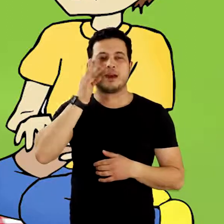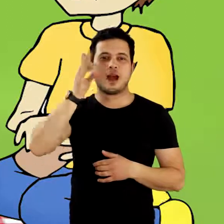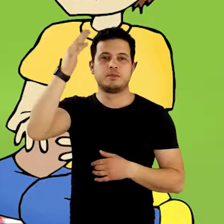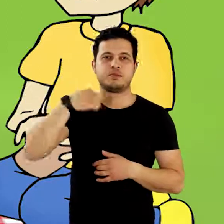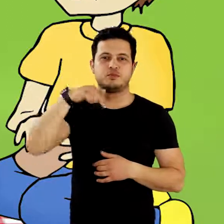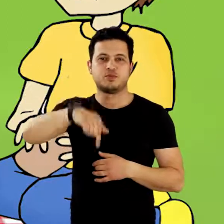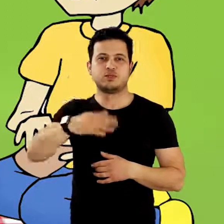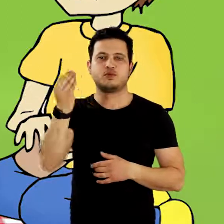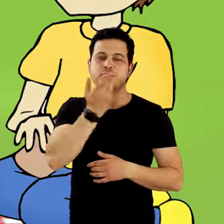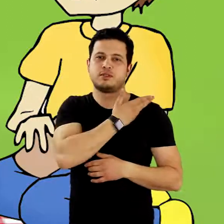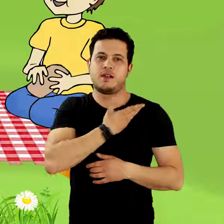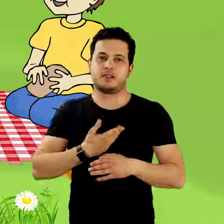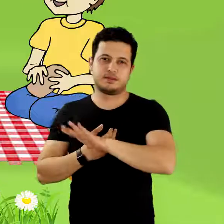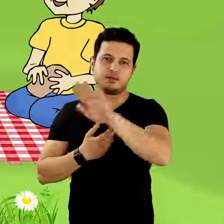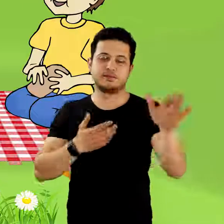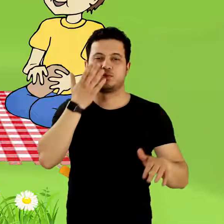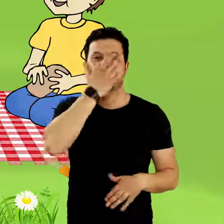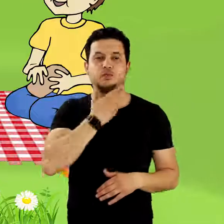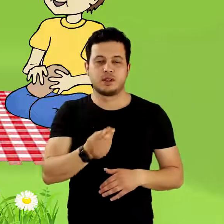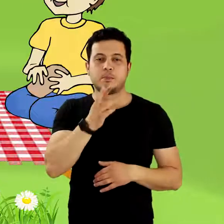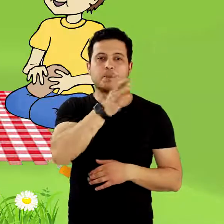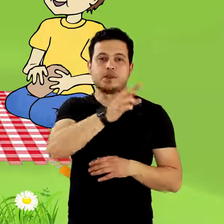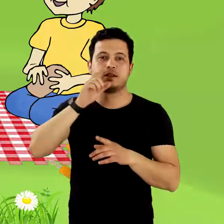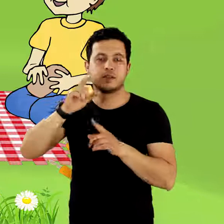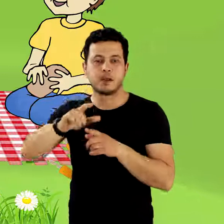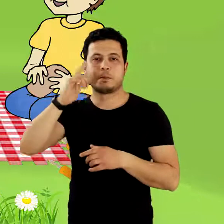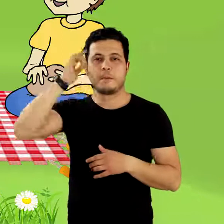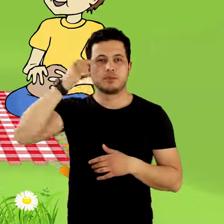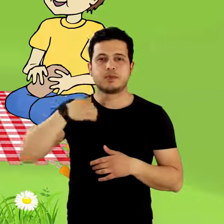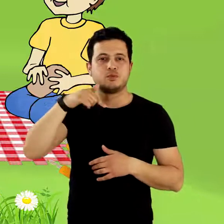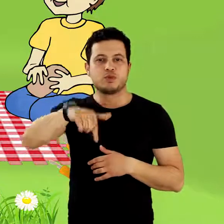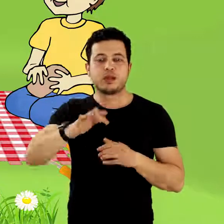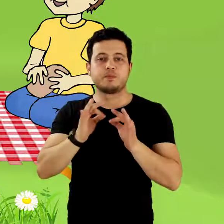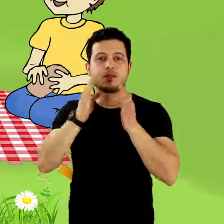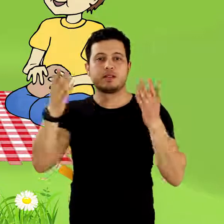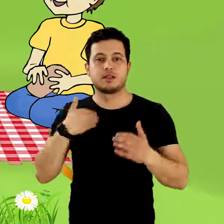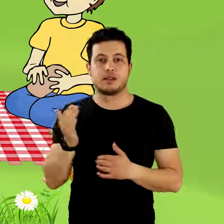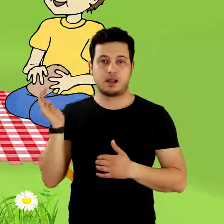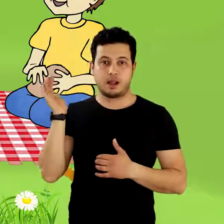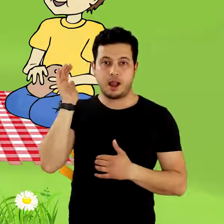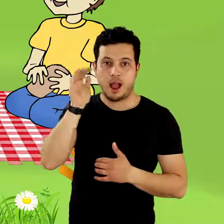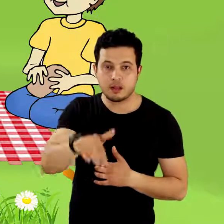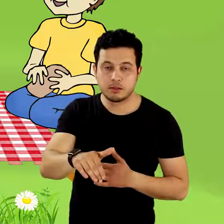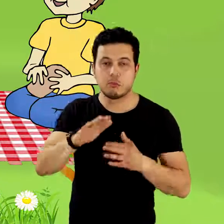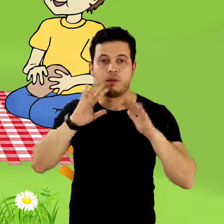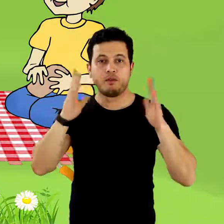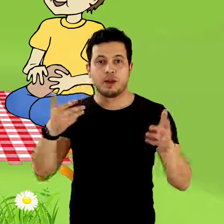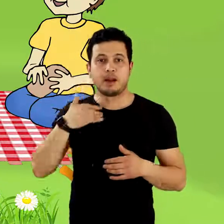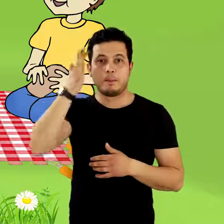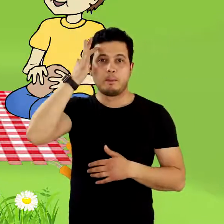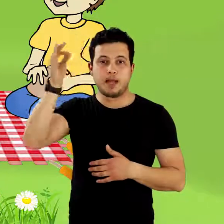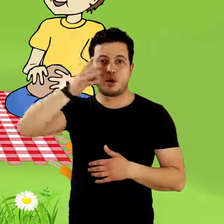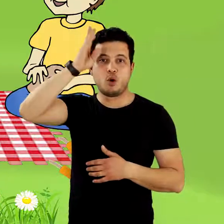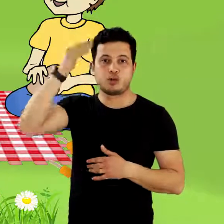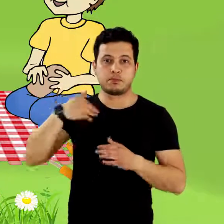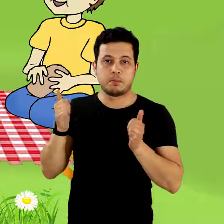çok sevdik burayı. Pınar ve Çınar, acaba biz buraya gerçekten geldik mi? Yoksa Bilge Horoz mu